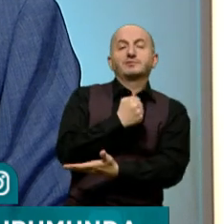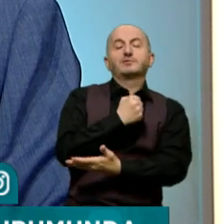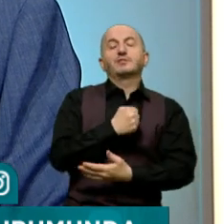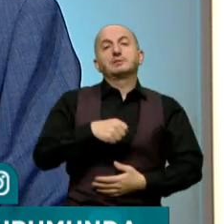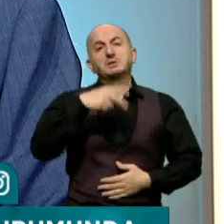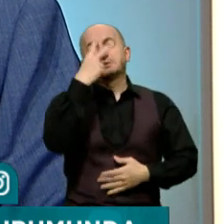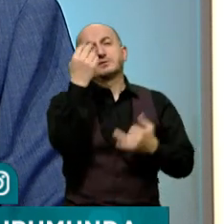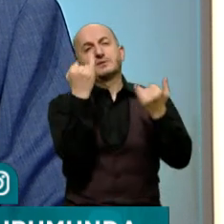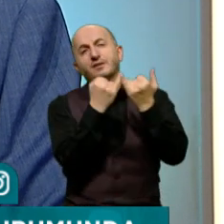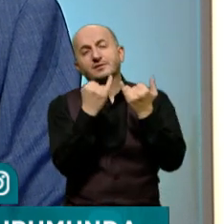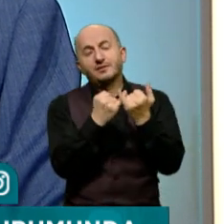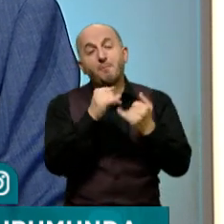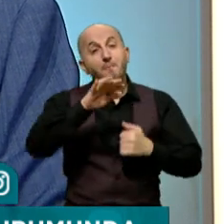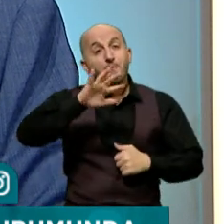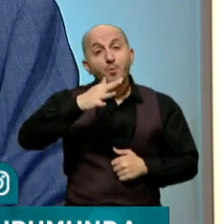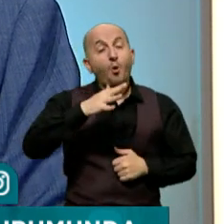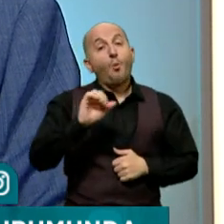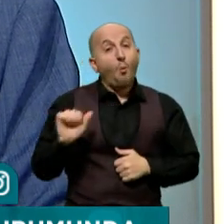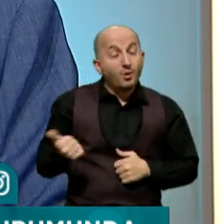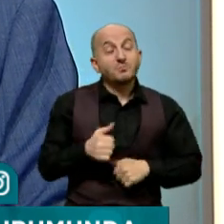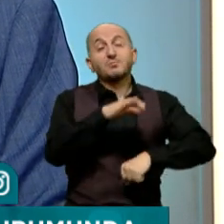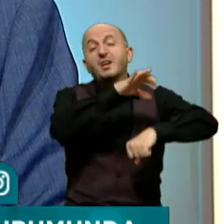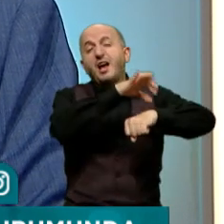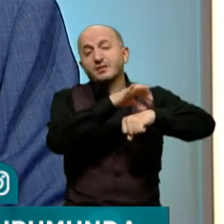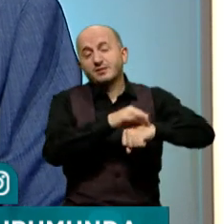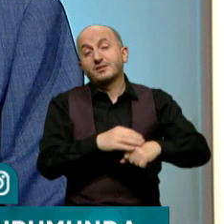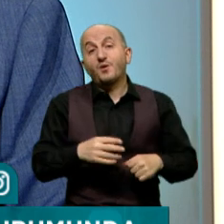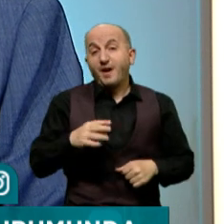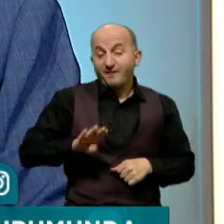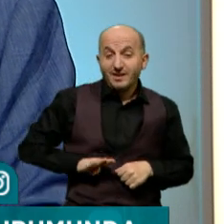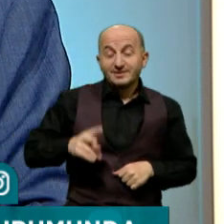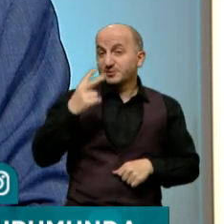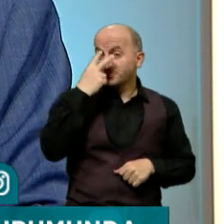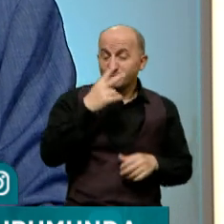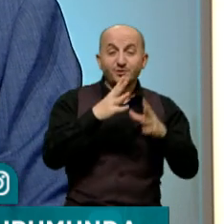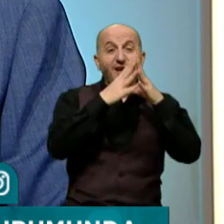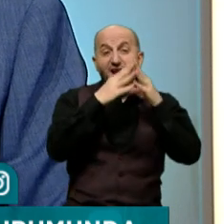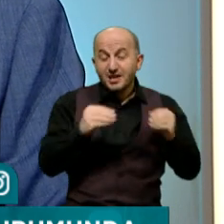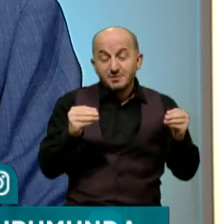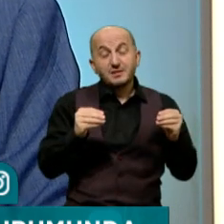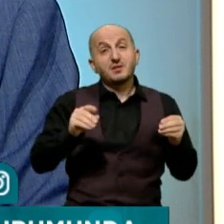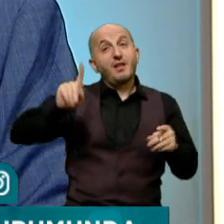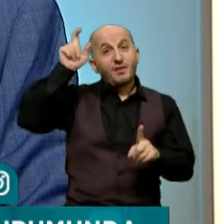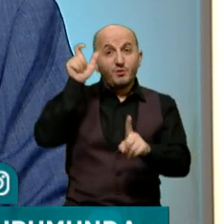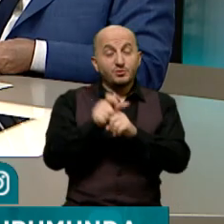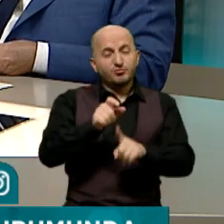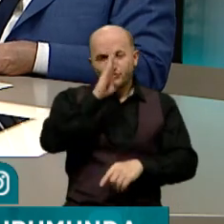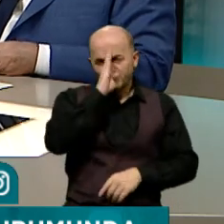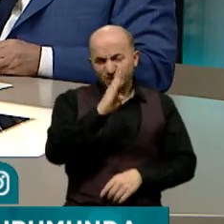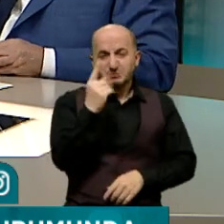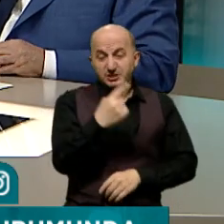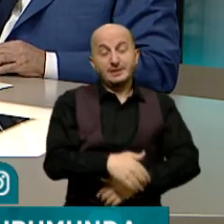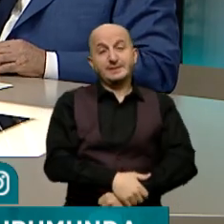kardeşimiz muhtemeldir ki önemli bir rahatsızlık. Evladının gözünü kaybedebilir, Allah korusun. Ciddi bir şey